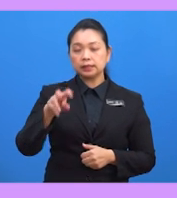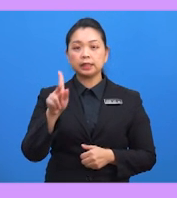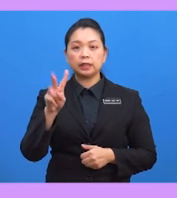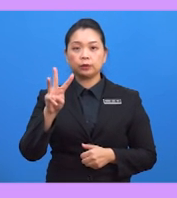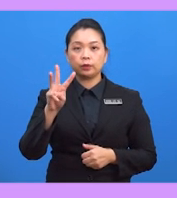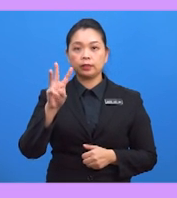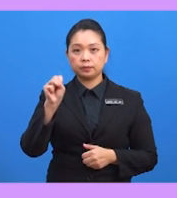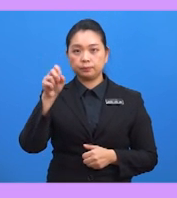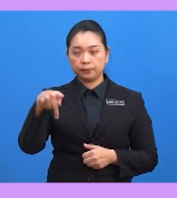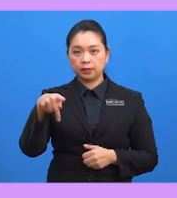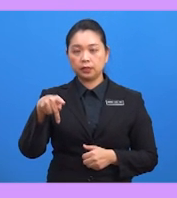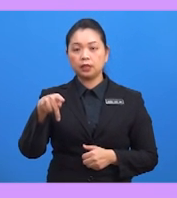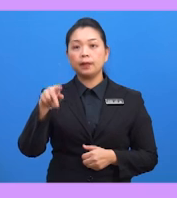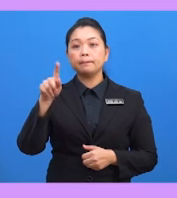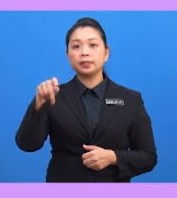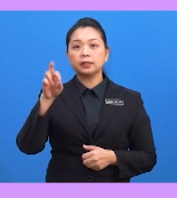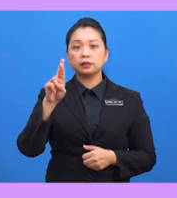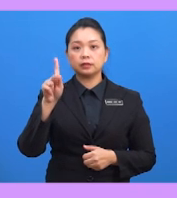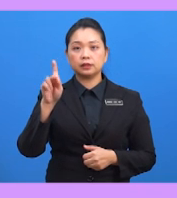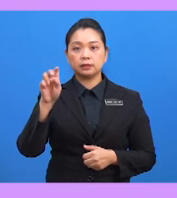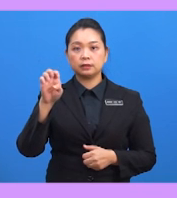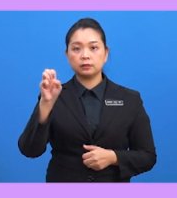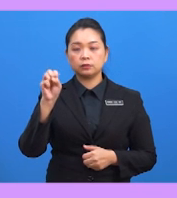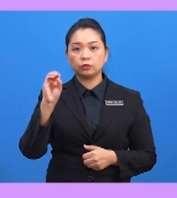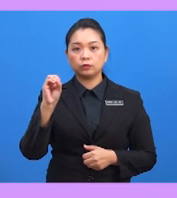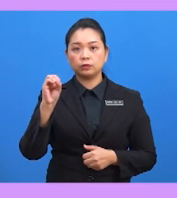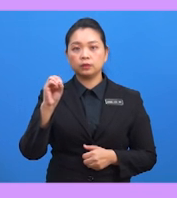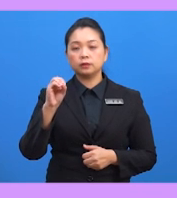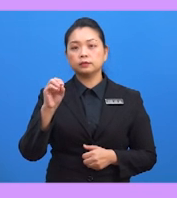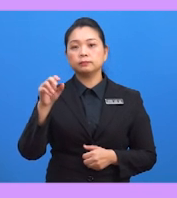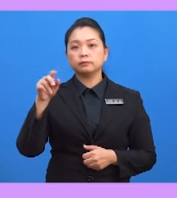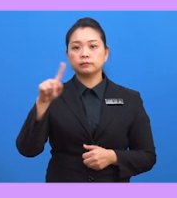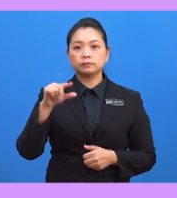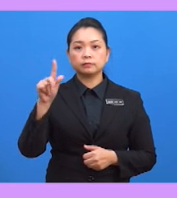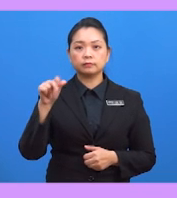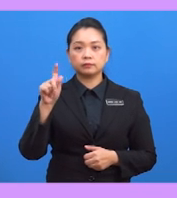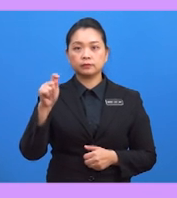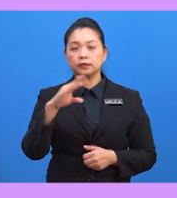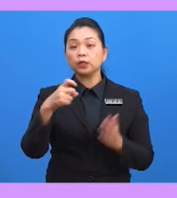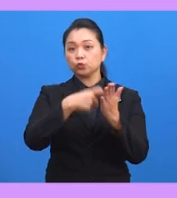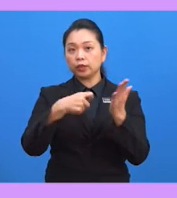KWSP, perkeso, zakat dan cukai pendapatan.